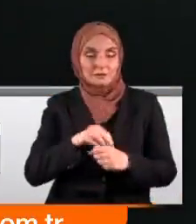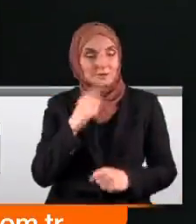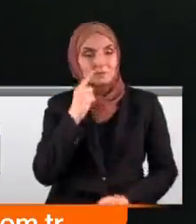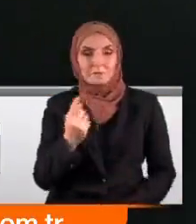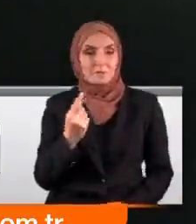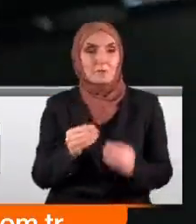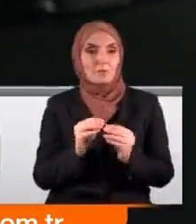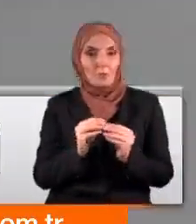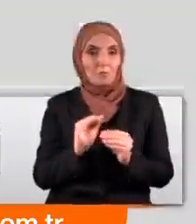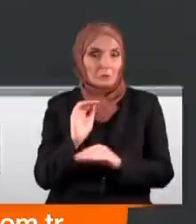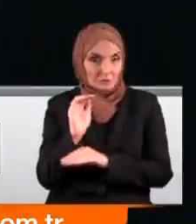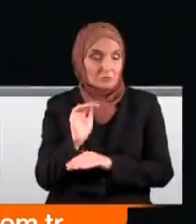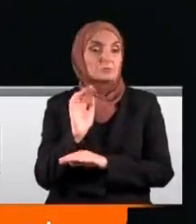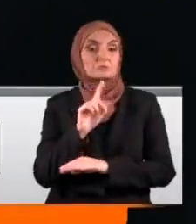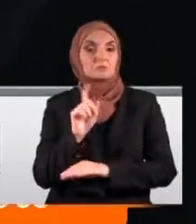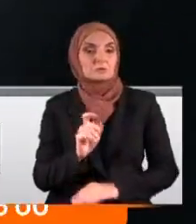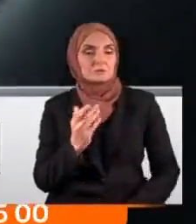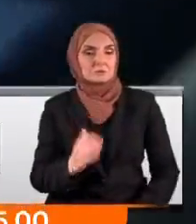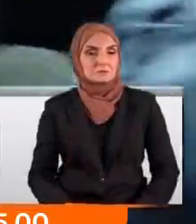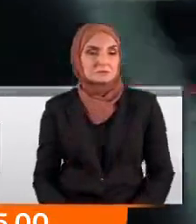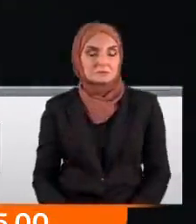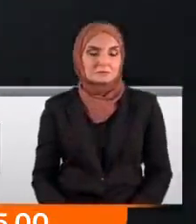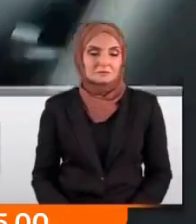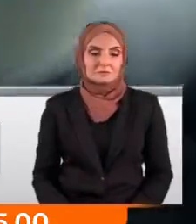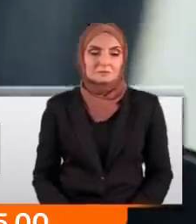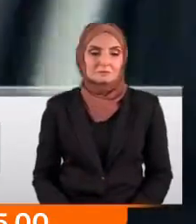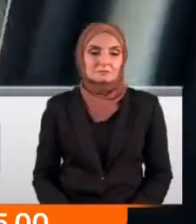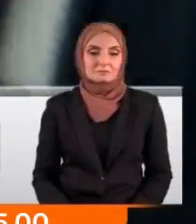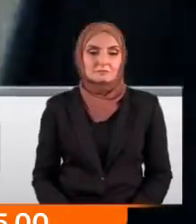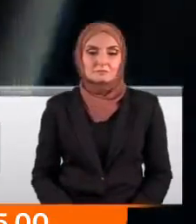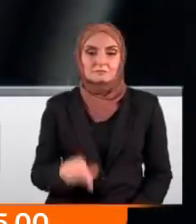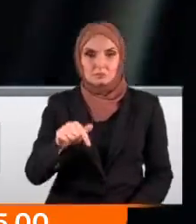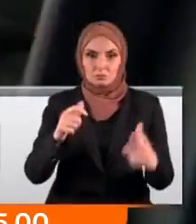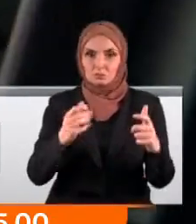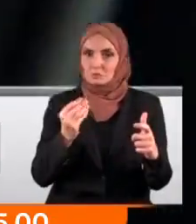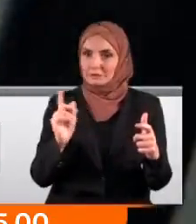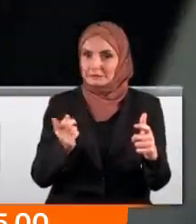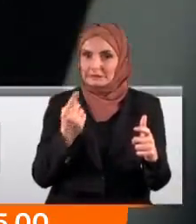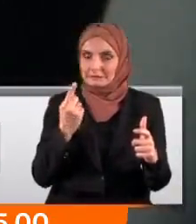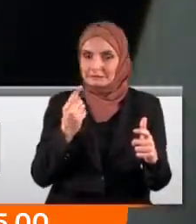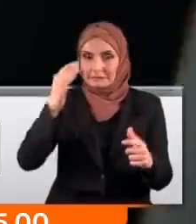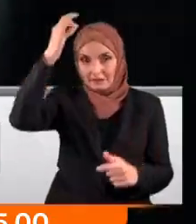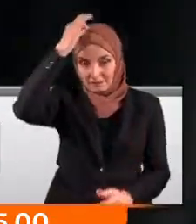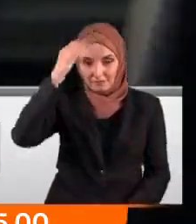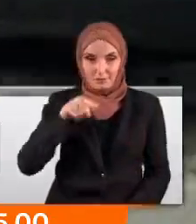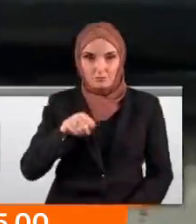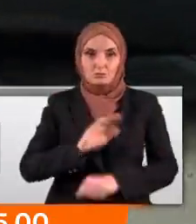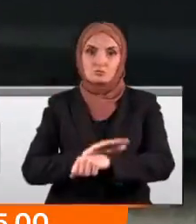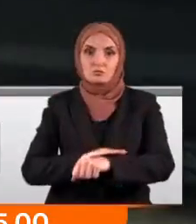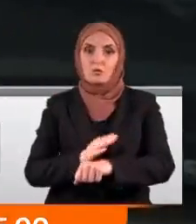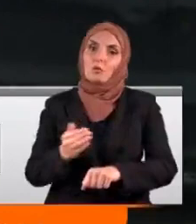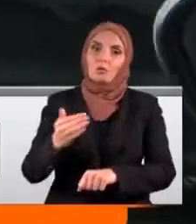problem yaşayacak mıyız? Sola dönün. Bakın burası da son derece enteresan. Navigasyonun sola dönün dediği